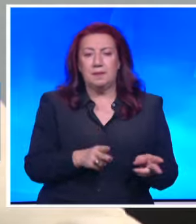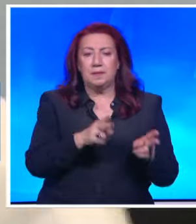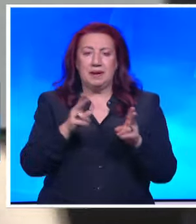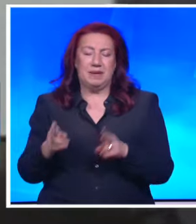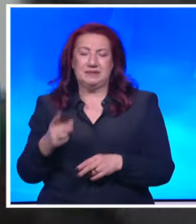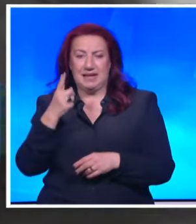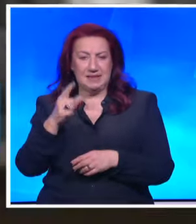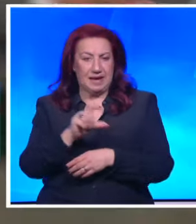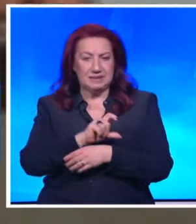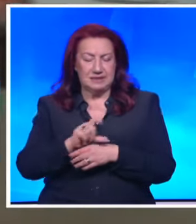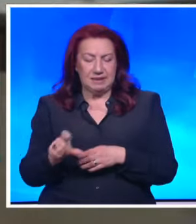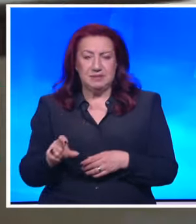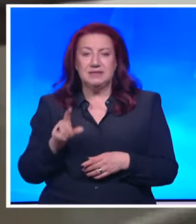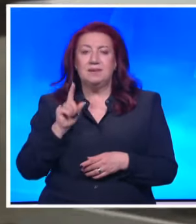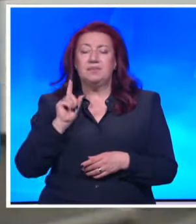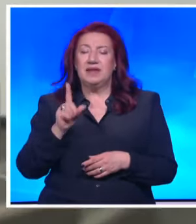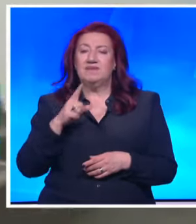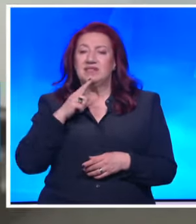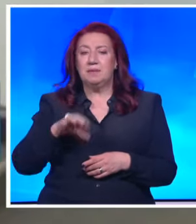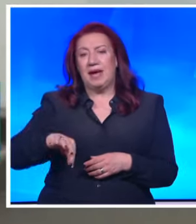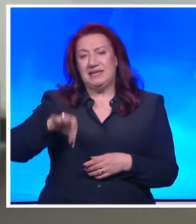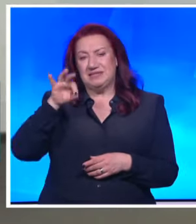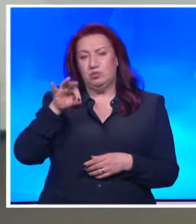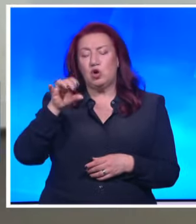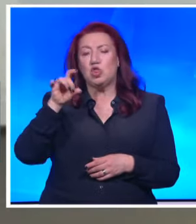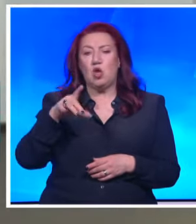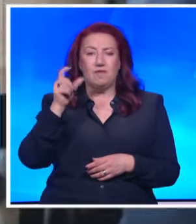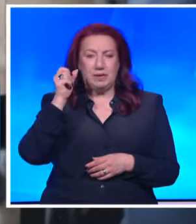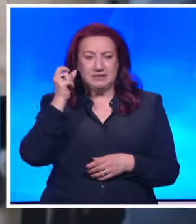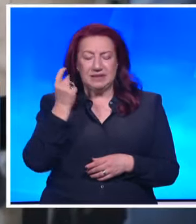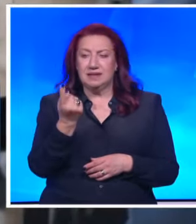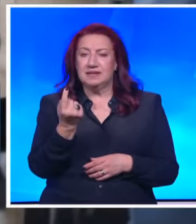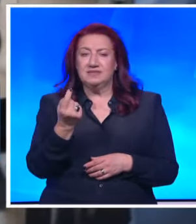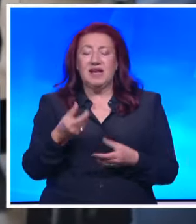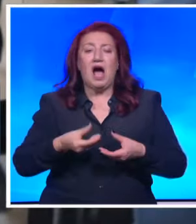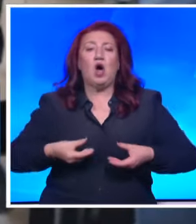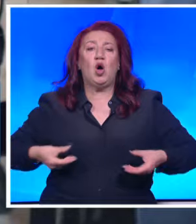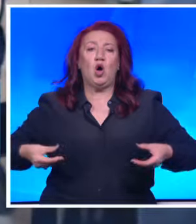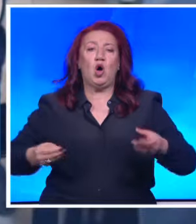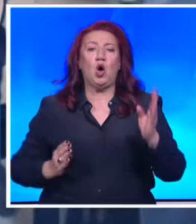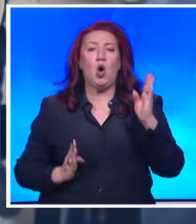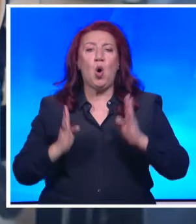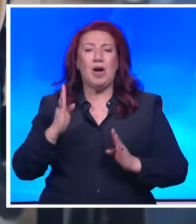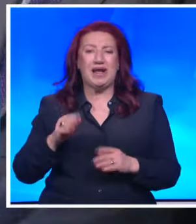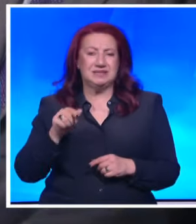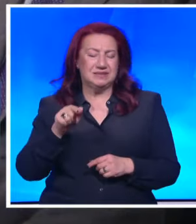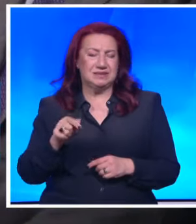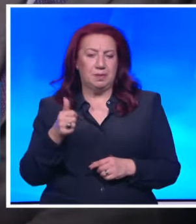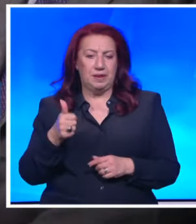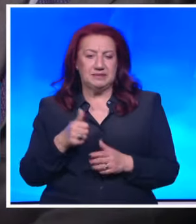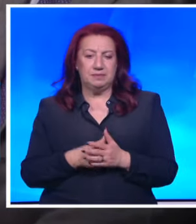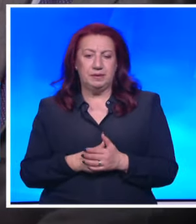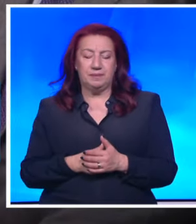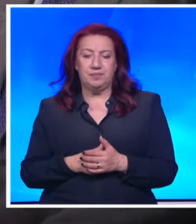трябва да насрочи избора на нов председател и да свика конгреса на БСП. Вдясно, след оставката на Христо Иванов, процесите на